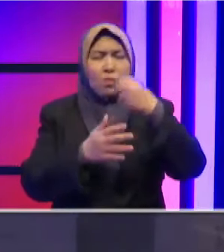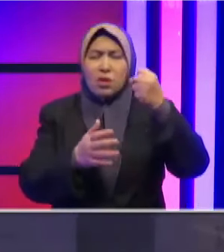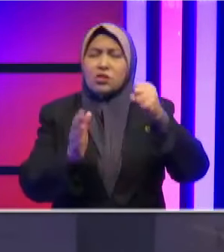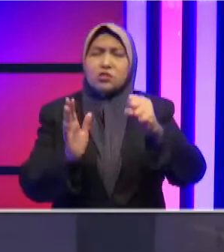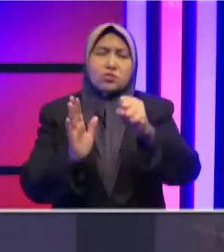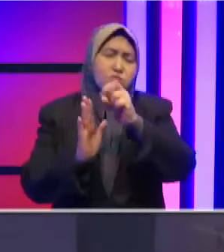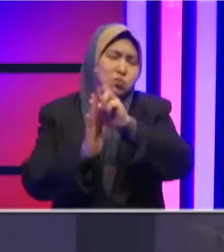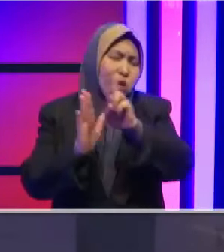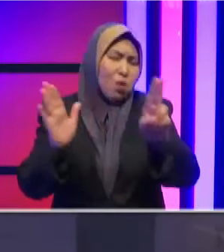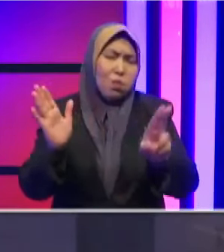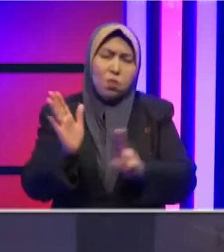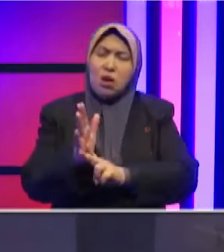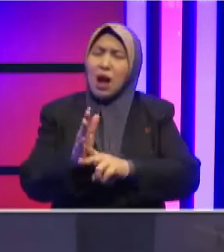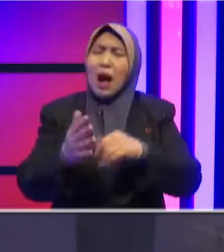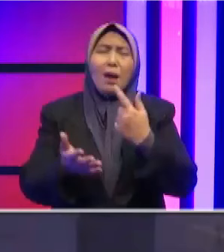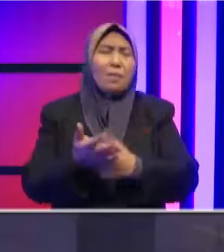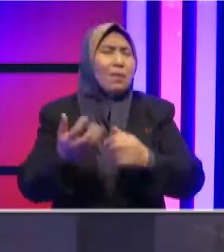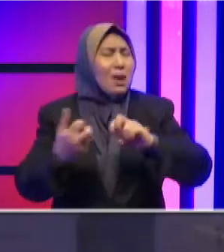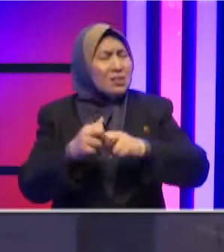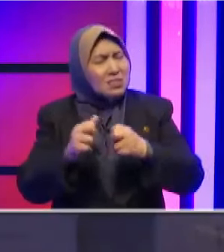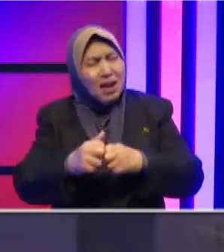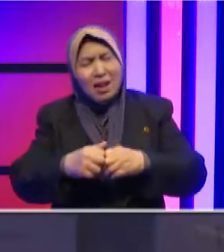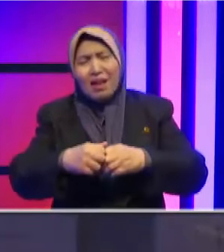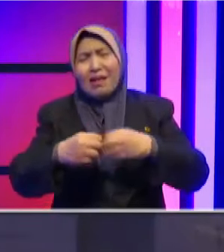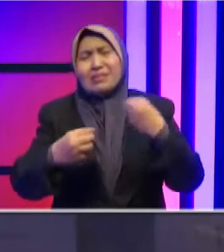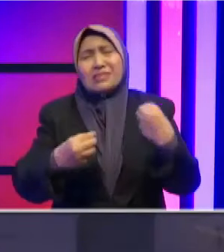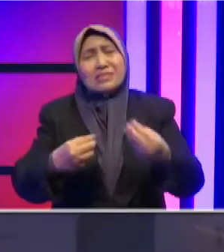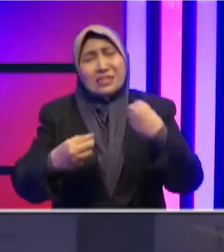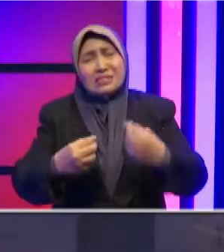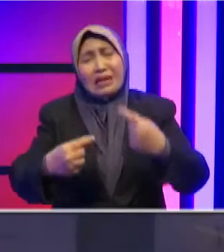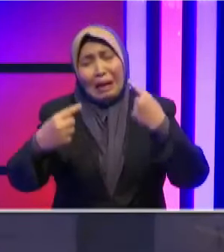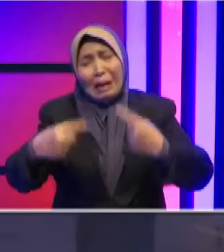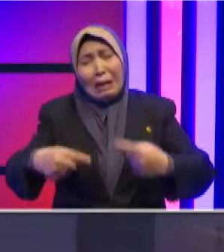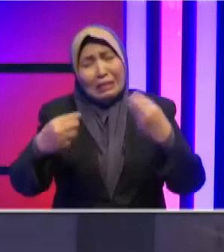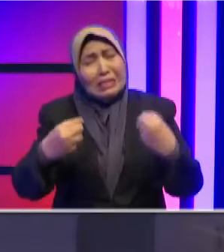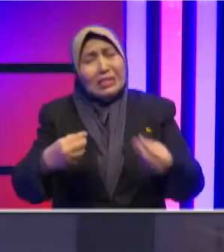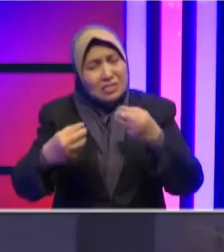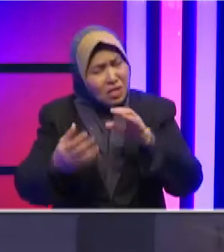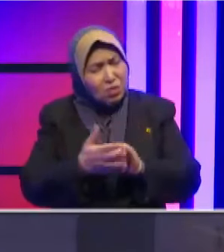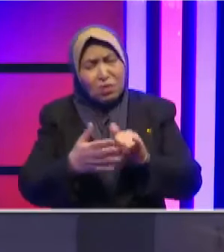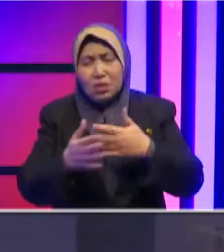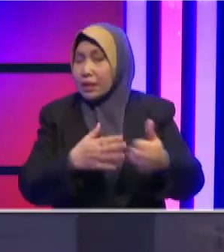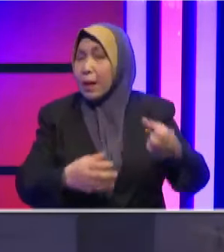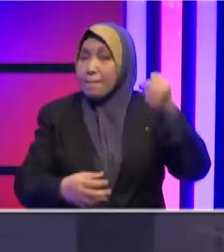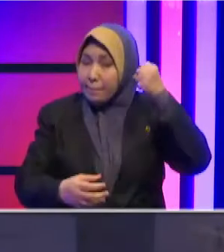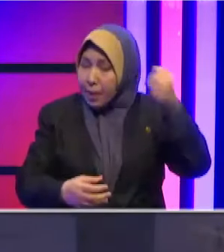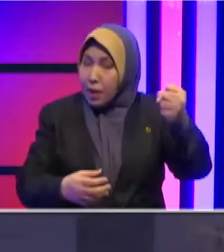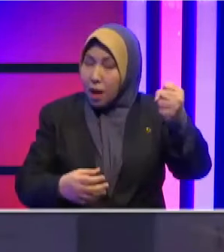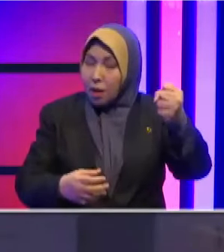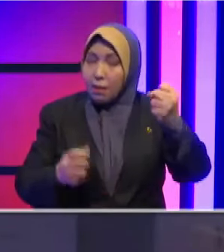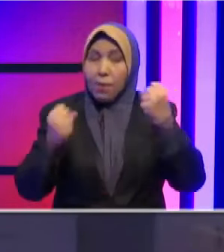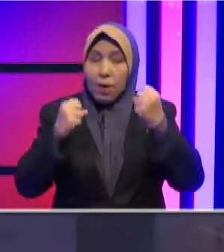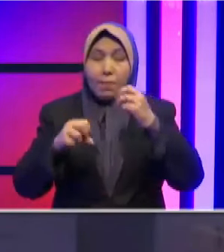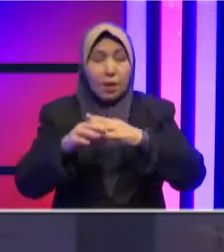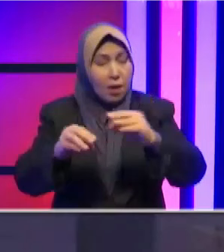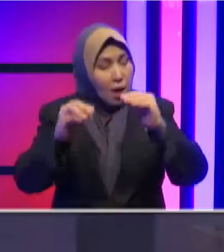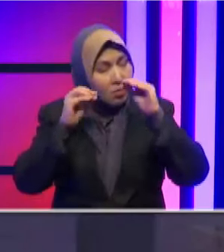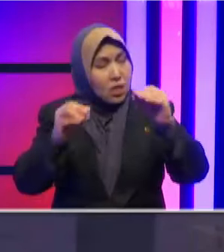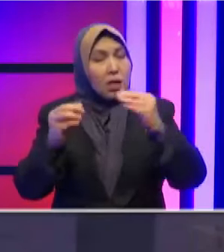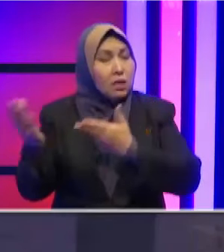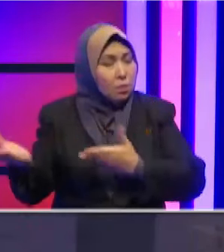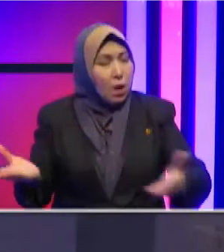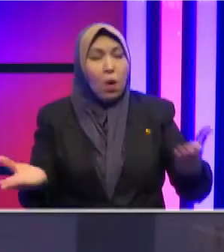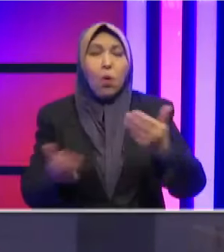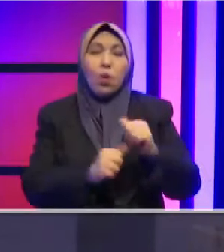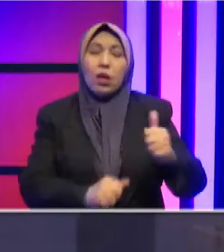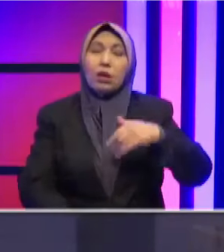perselisihan yang kecil-kecil Kalvari yaitu cara biasa tetapi kita tetap berpegang teguh kepada ajaran yang dibawa oleh